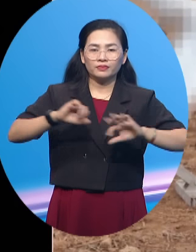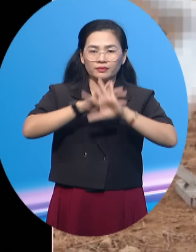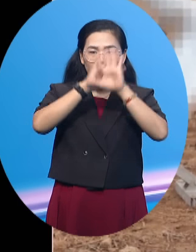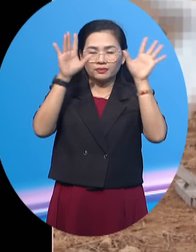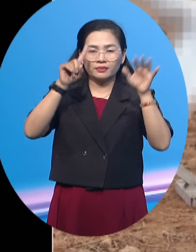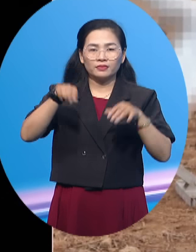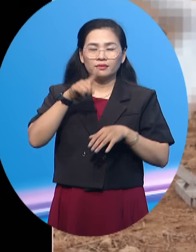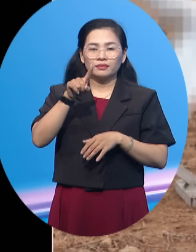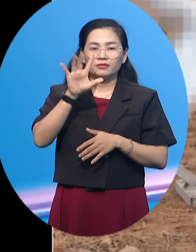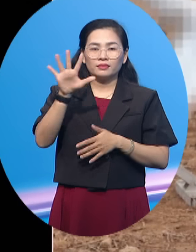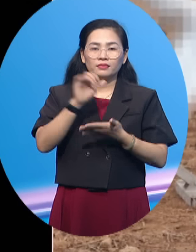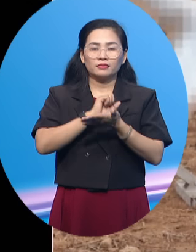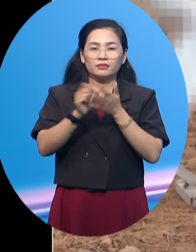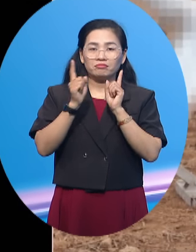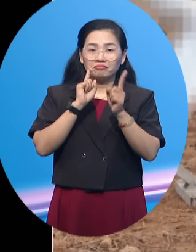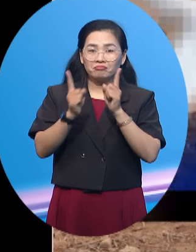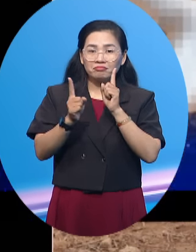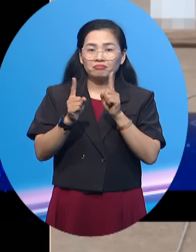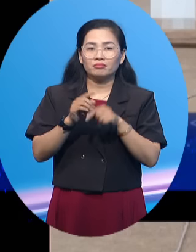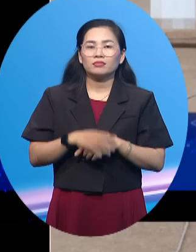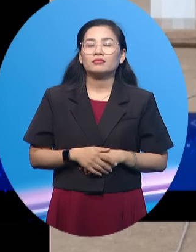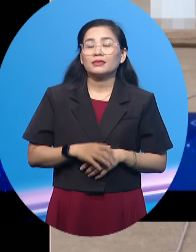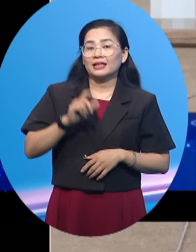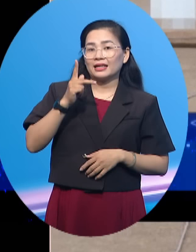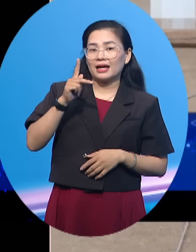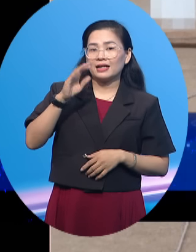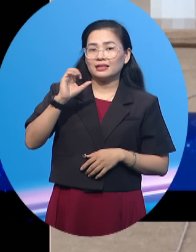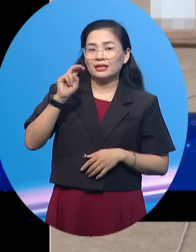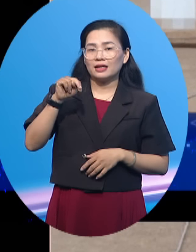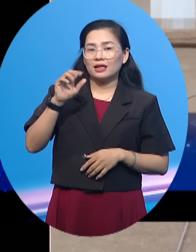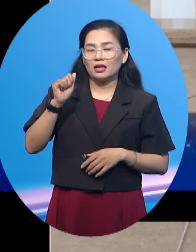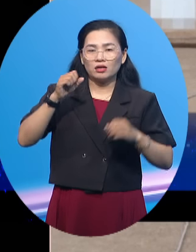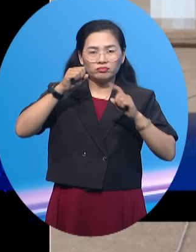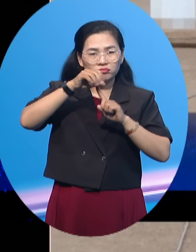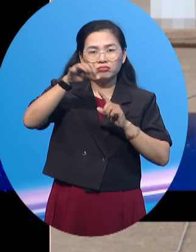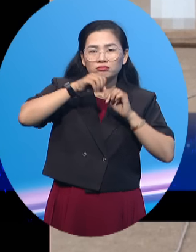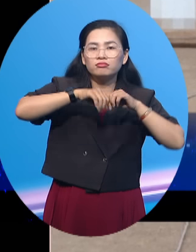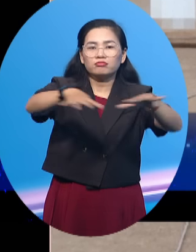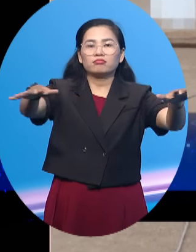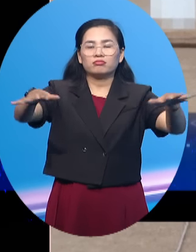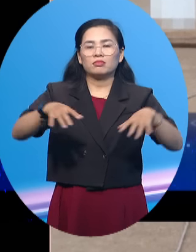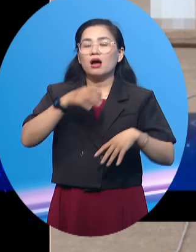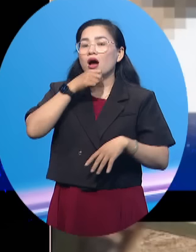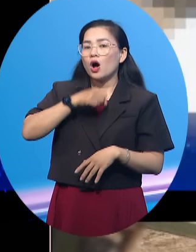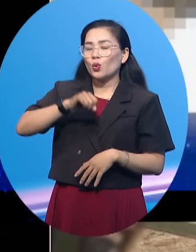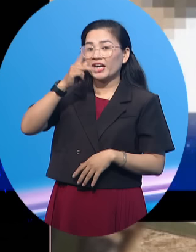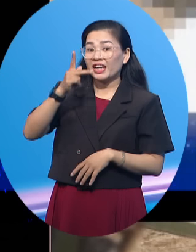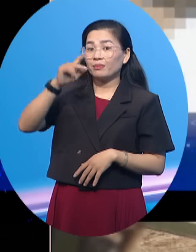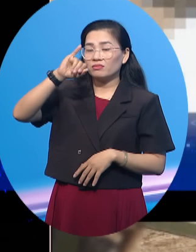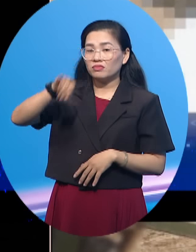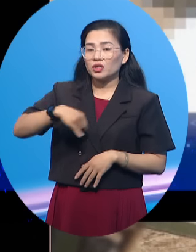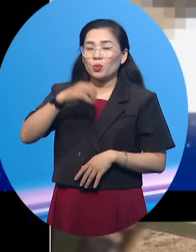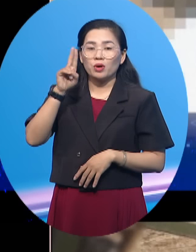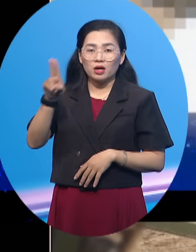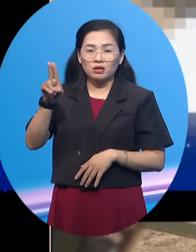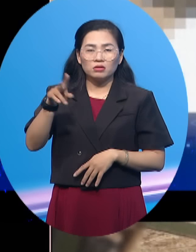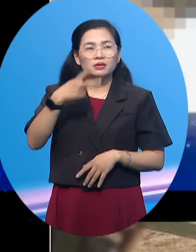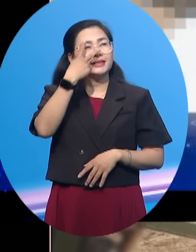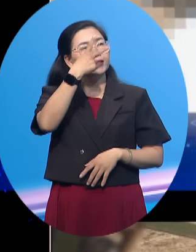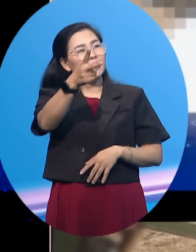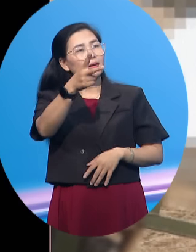Sáng 15 tháng 11, hãng thông tấn Trung ương Triều Tiên KCNA đưa tin, ông Kim Jong-un đã giám sát cuộc thử nghiệm các máy bay không người